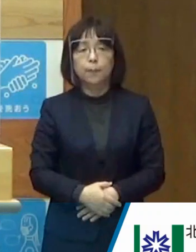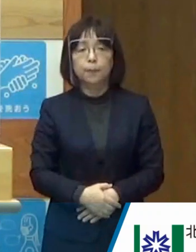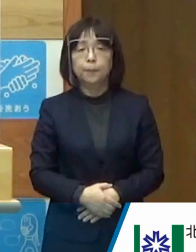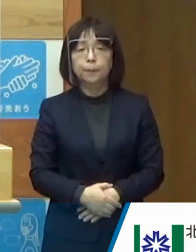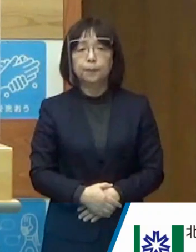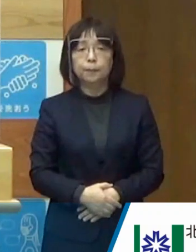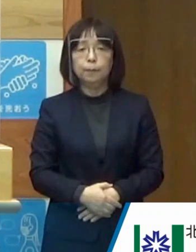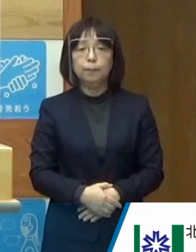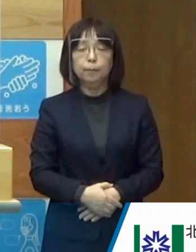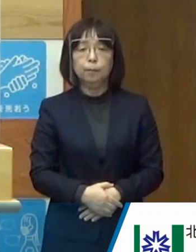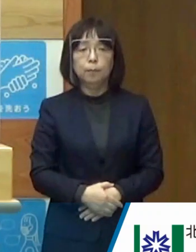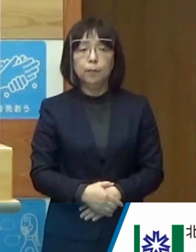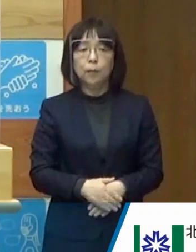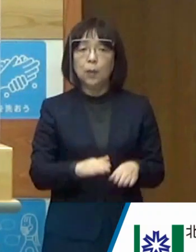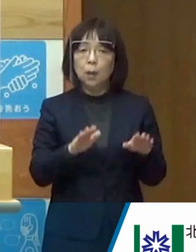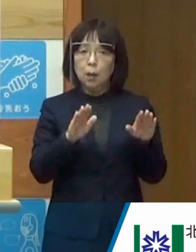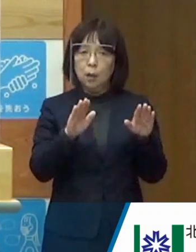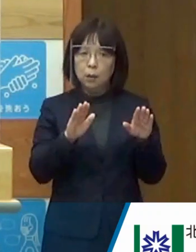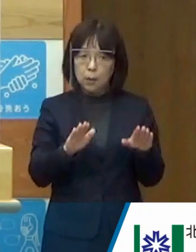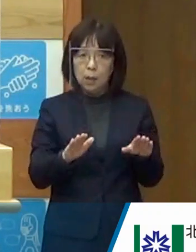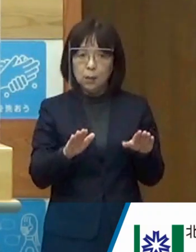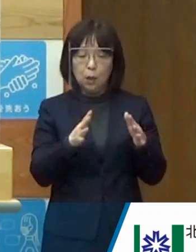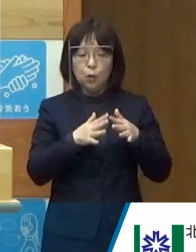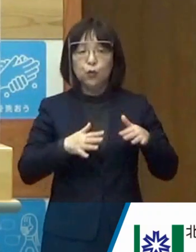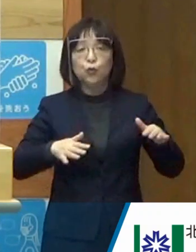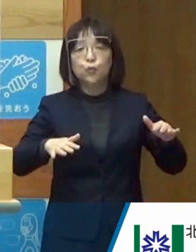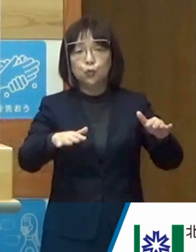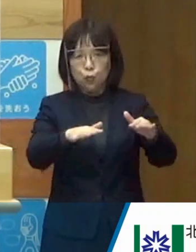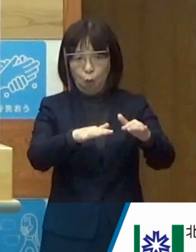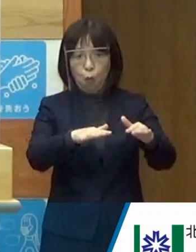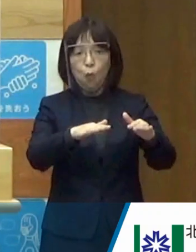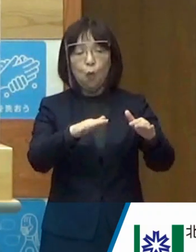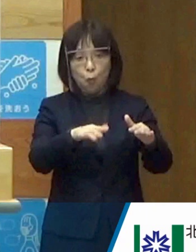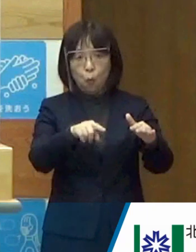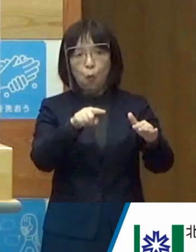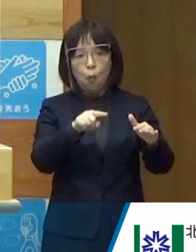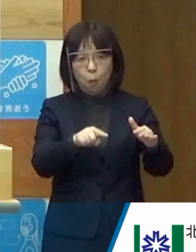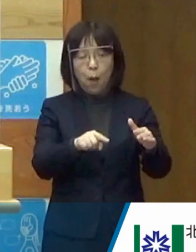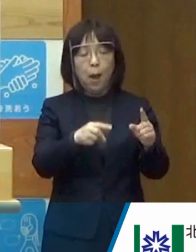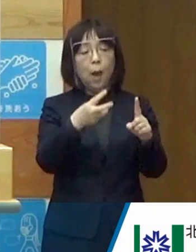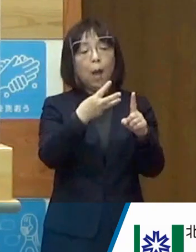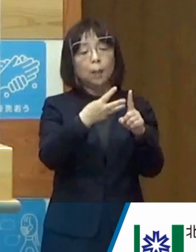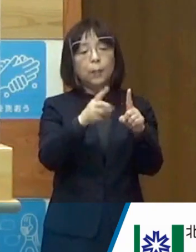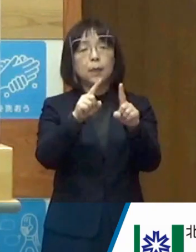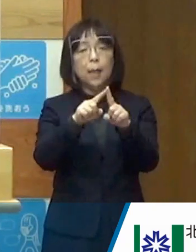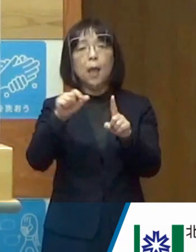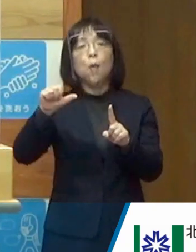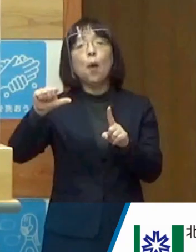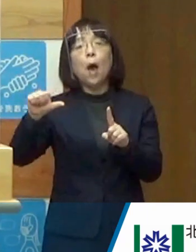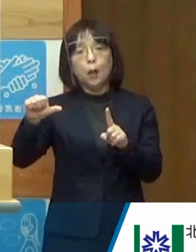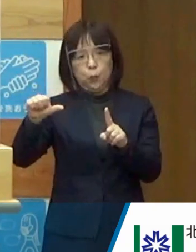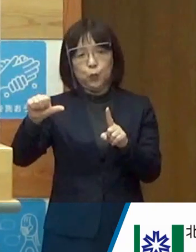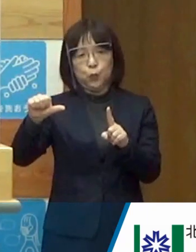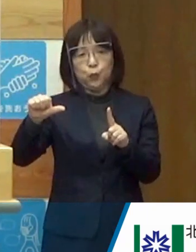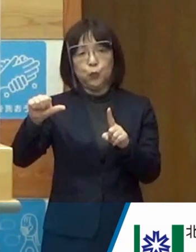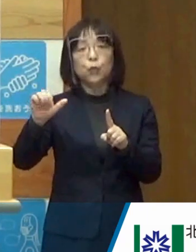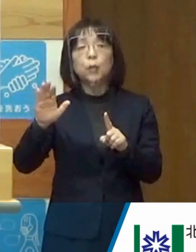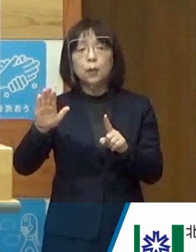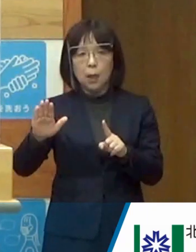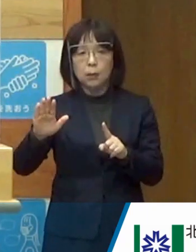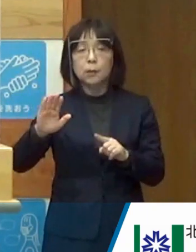。現在の流行の主流については引き続き BA.5 系統ということであるわけです